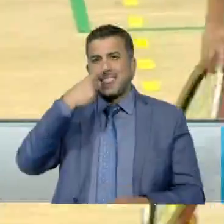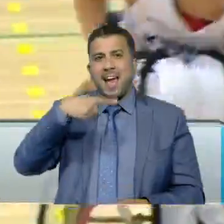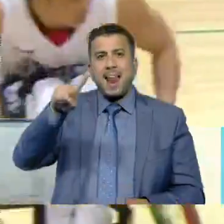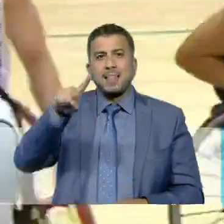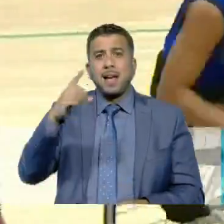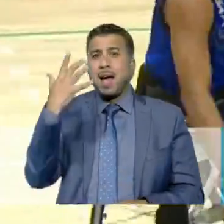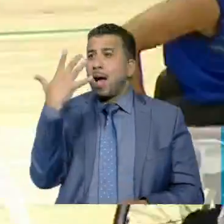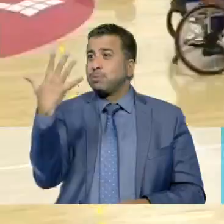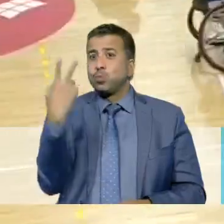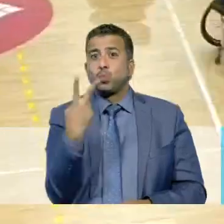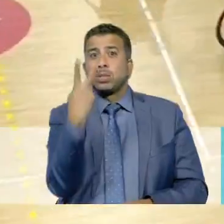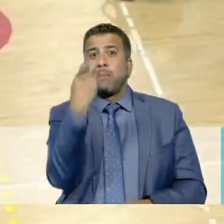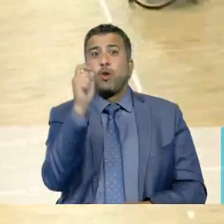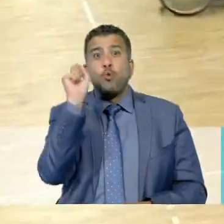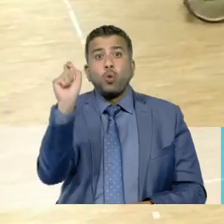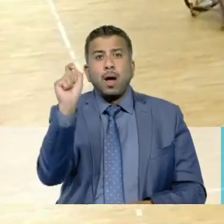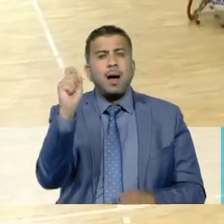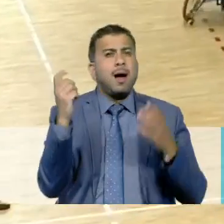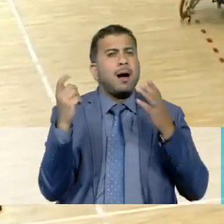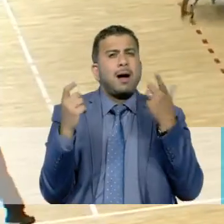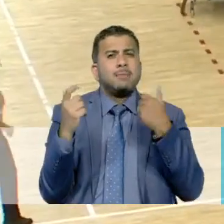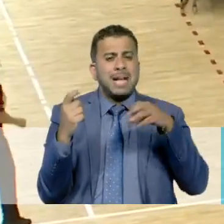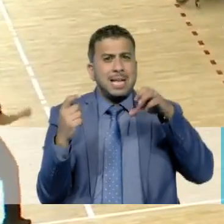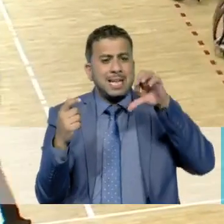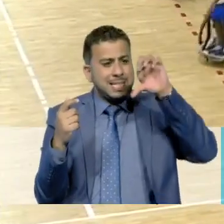ب 75 نقطة مقابل